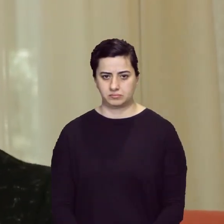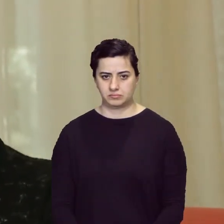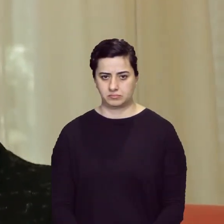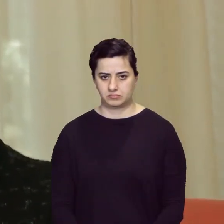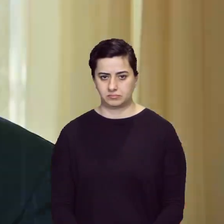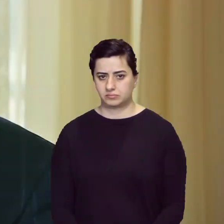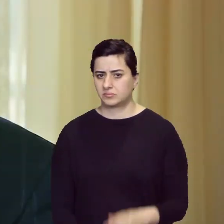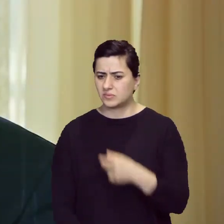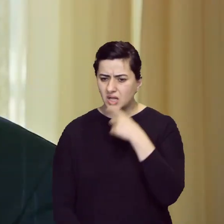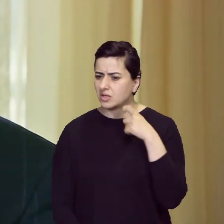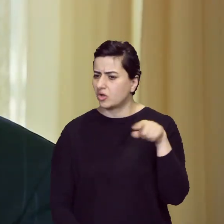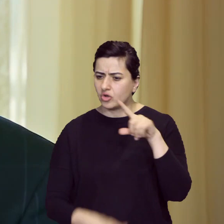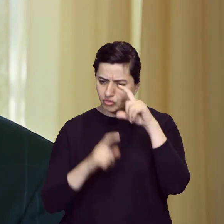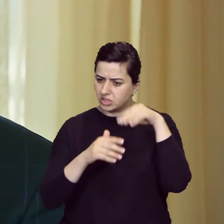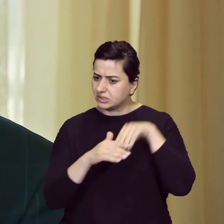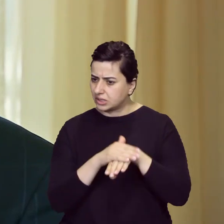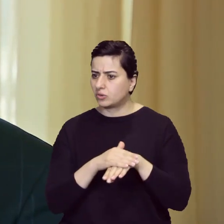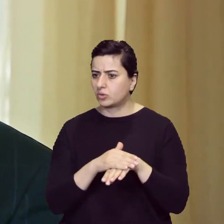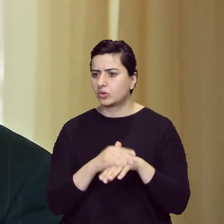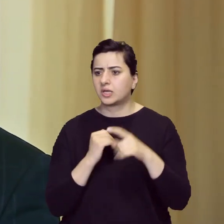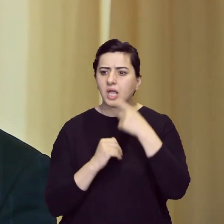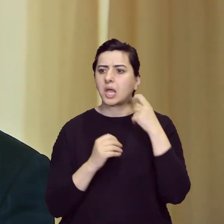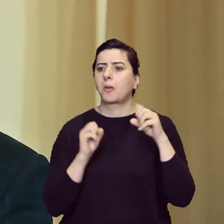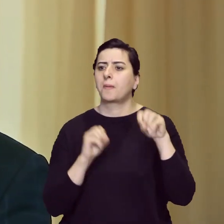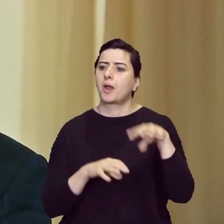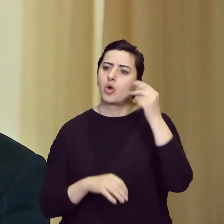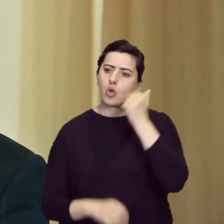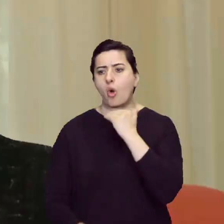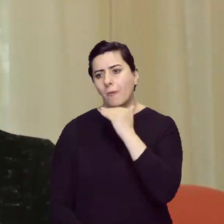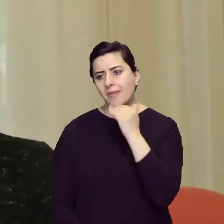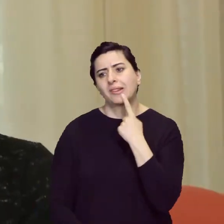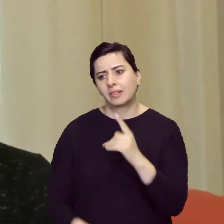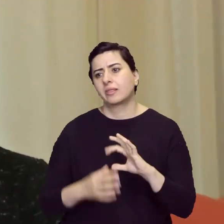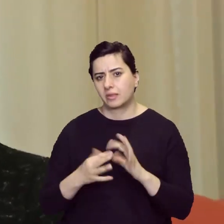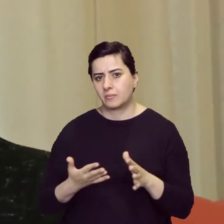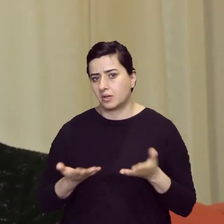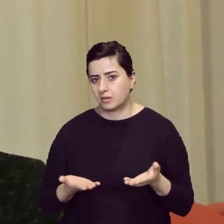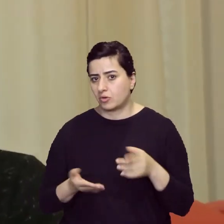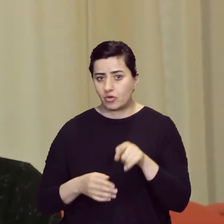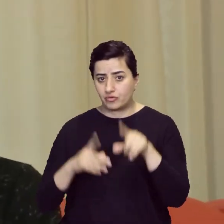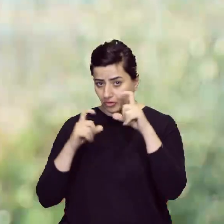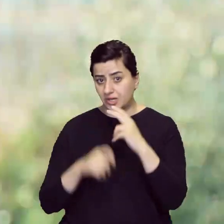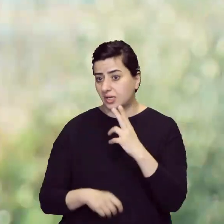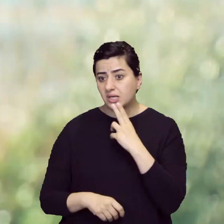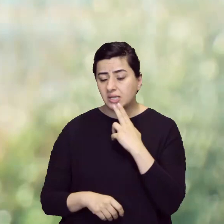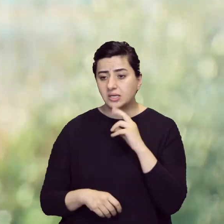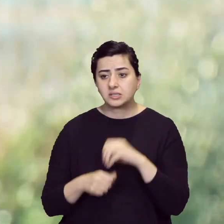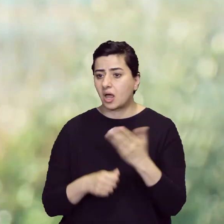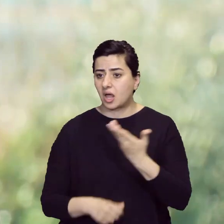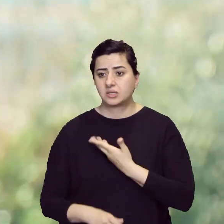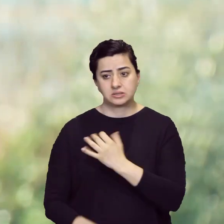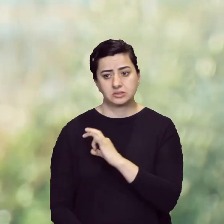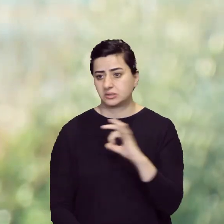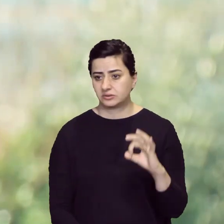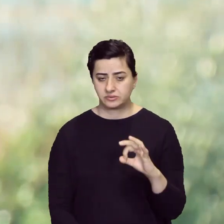Yani insan geçmişteki fotoğrafı saklıyorsa geçmişte kalmamış demektir. Hem o fotoğraftaki kadından daha önce hiç